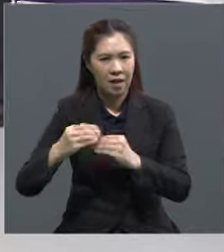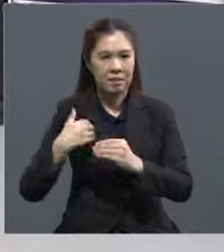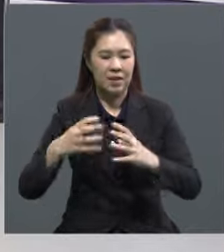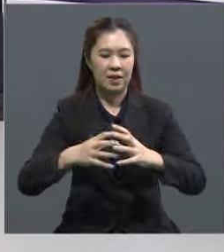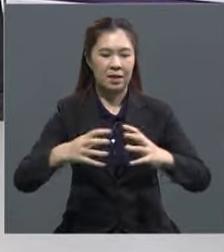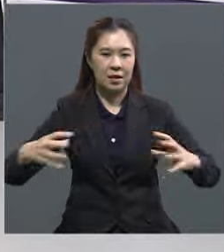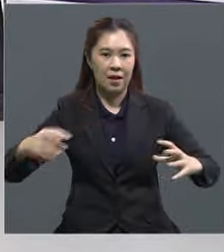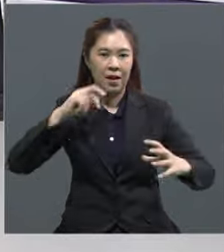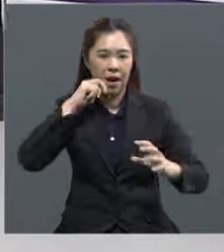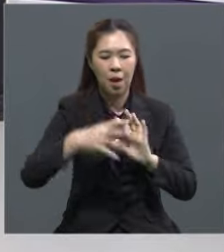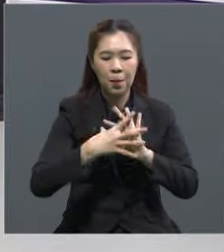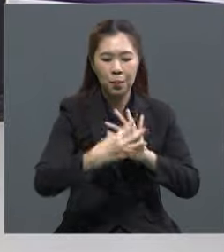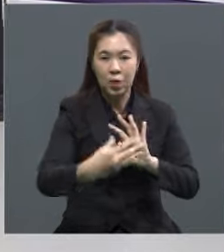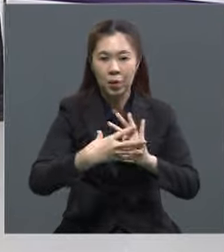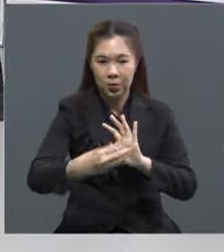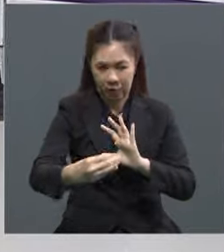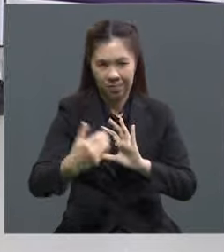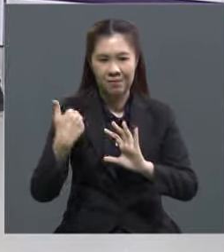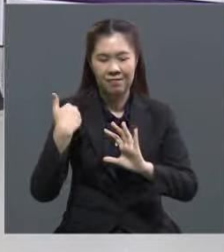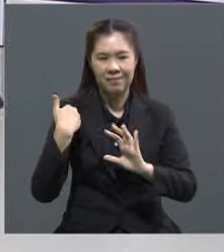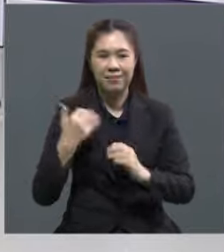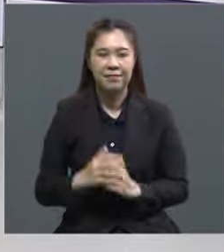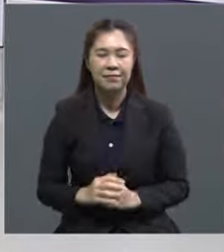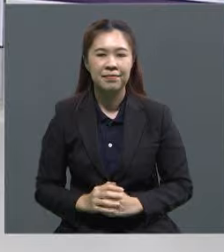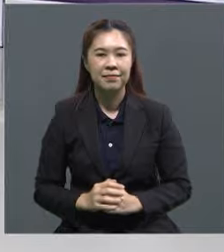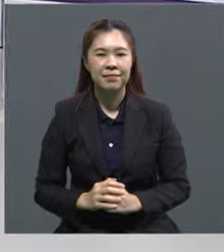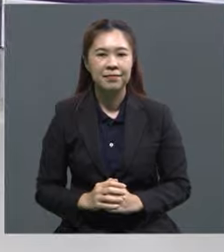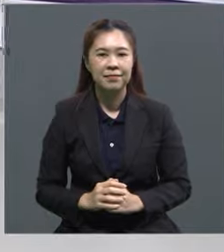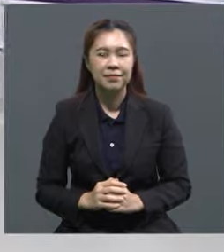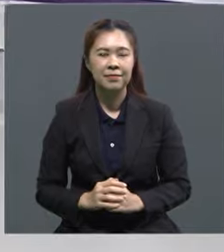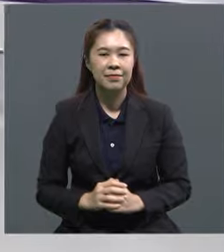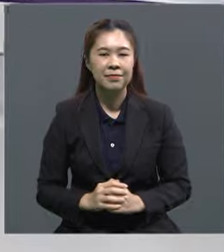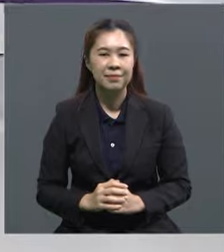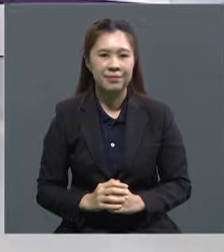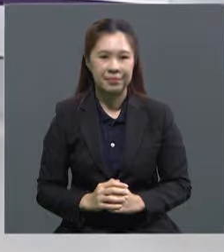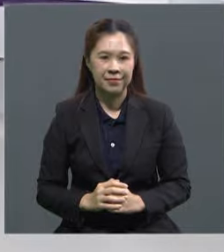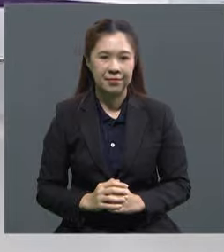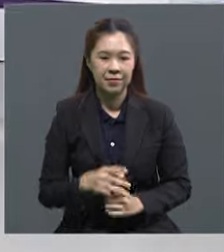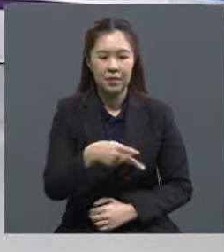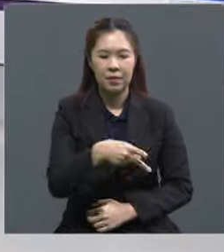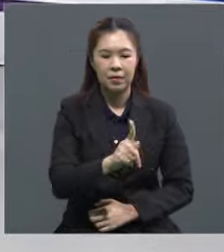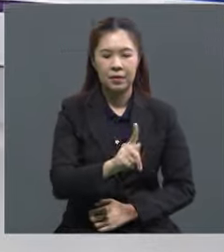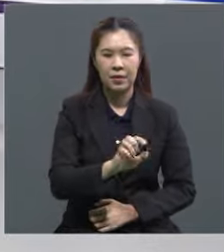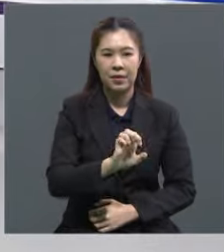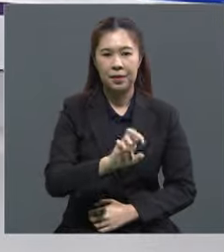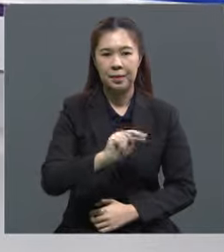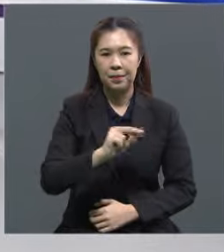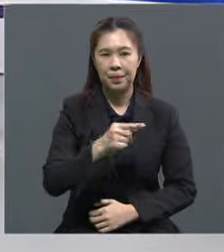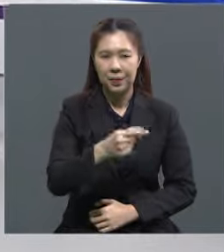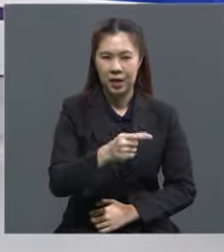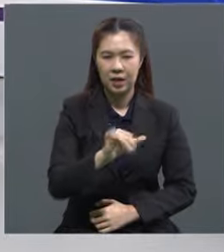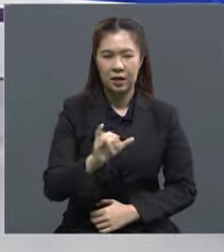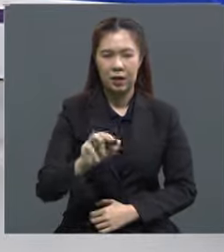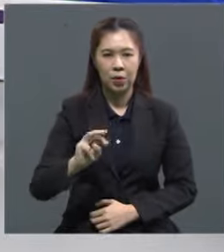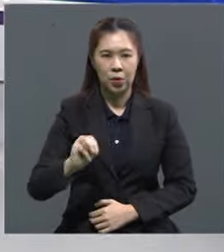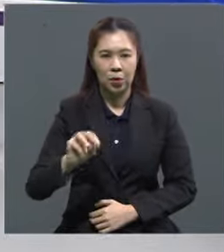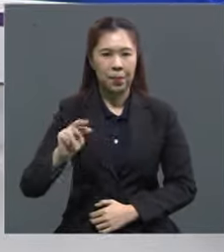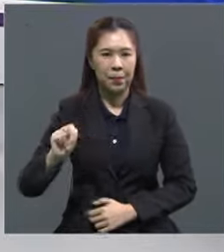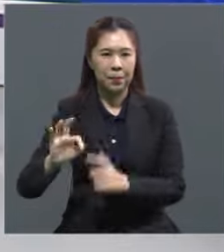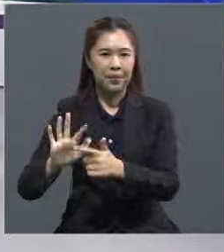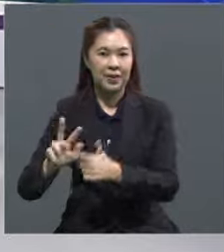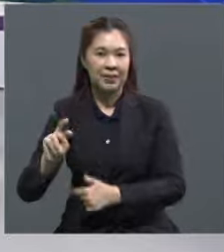คะใช่ครับเพราะว่าน้ำอย่างที่ผมนำเรียนนะครับว่าก็จะมีปิงยมแล้วก็น่านนะครับที่จะรวมมาที่